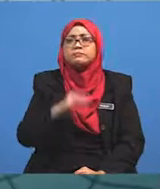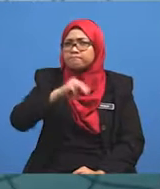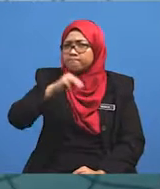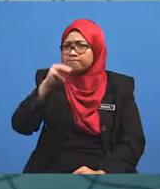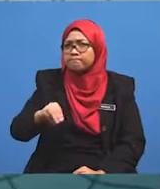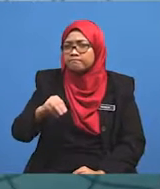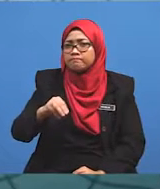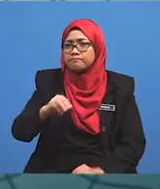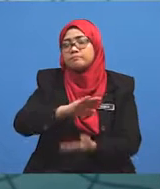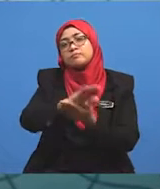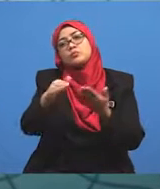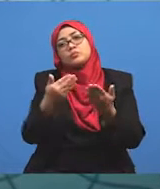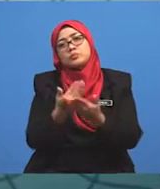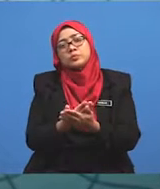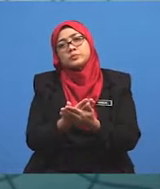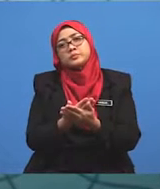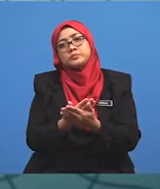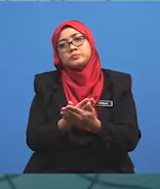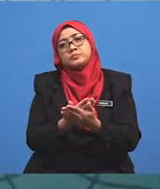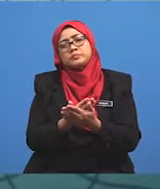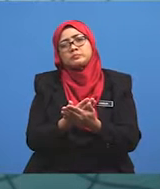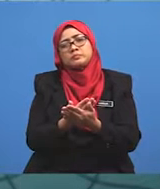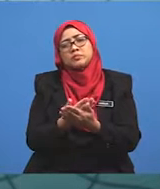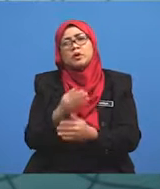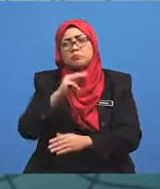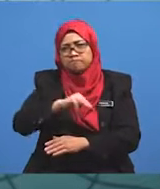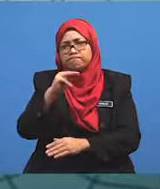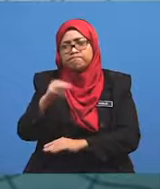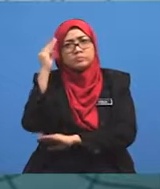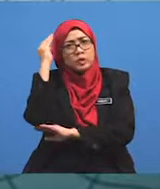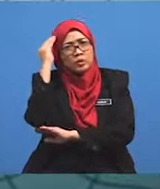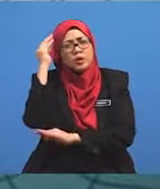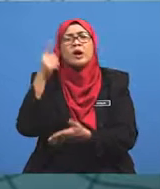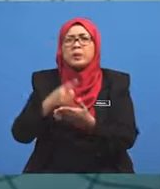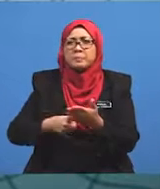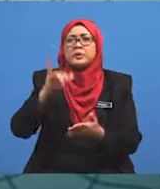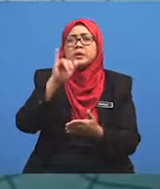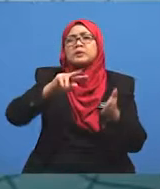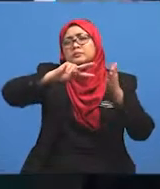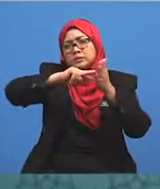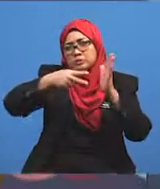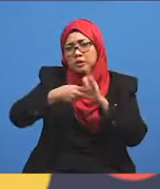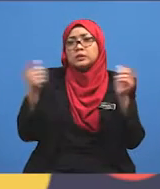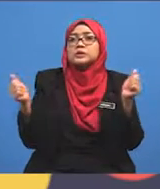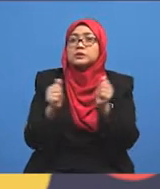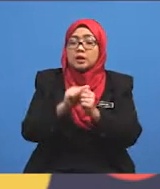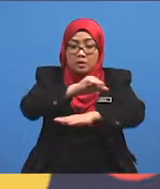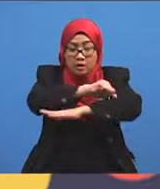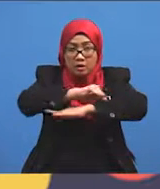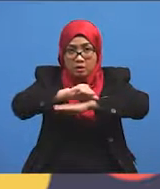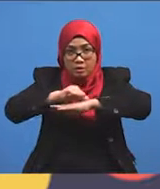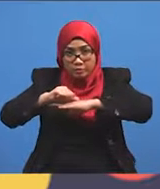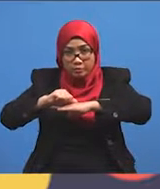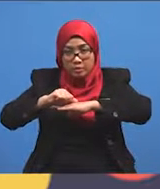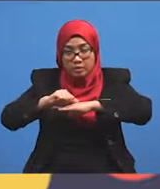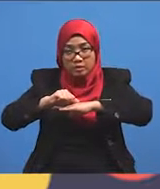Murid-murid yang dirahmati Allah, adakah murid-murid tahu apakah yang dimaksudkan dengan aurat? Maksud aurat dari